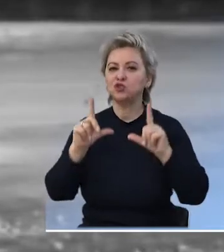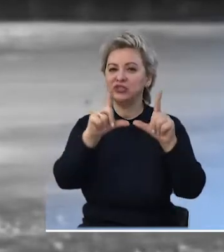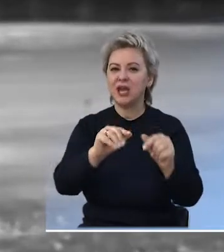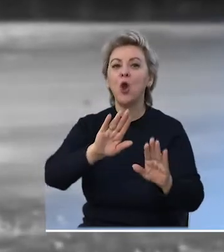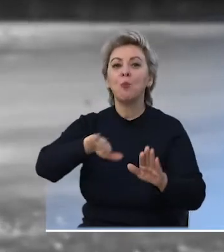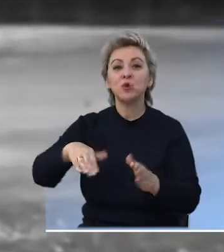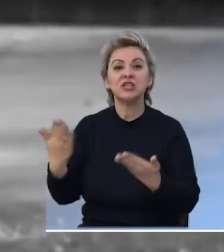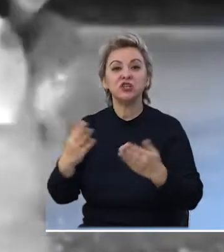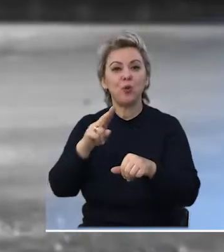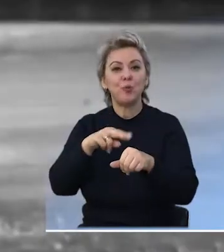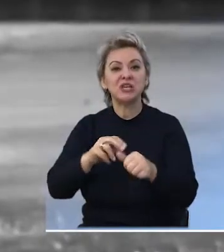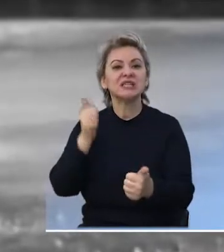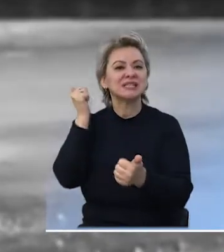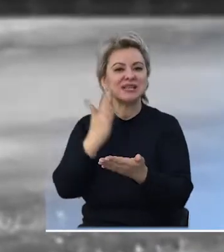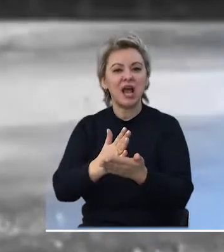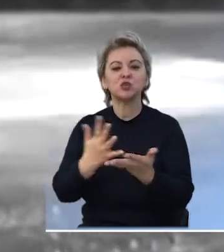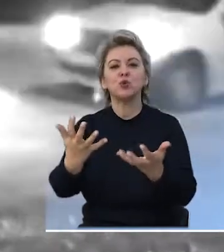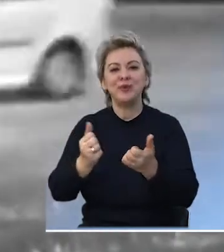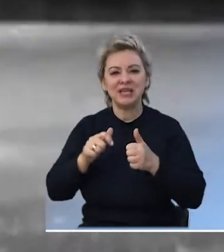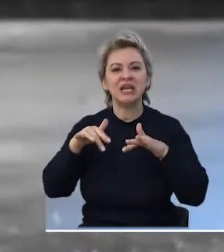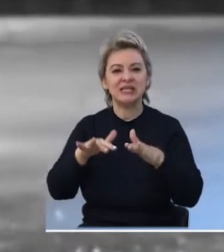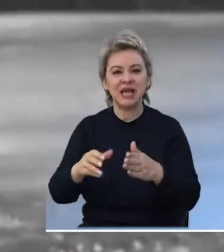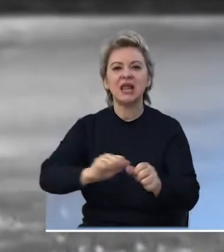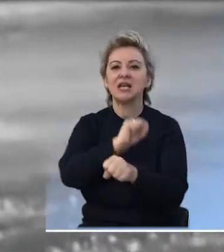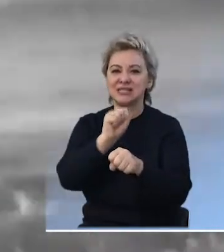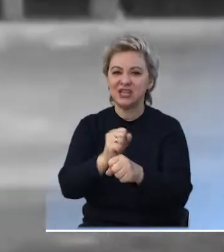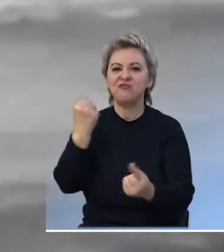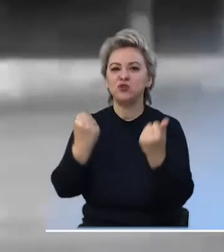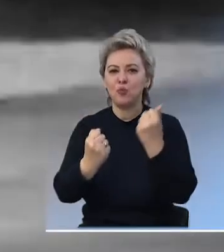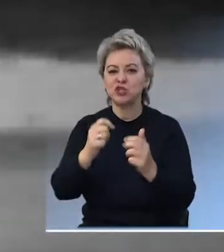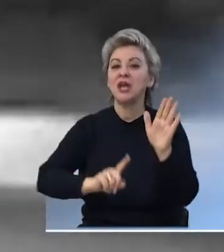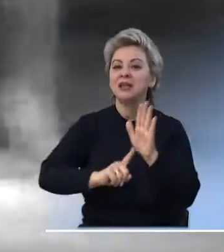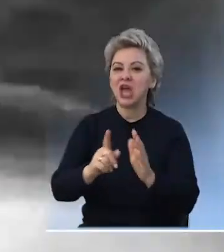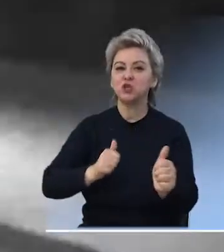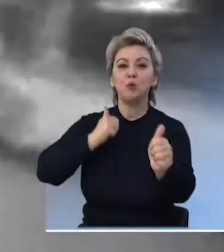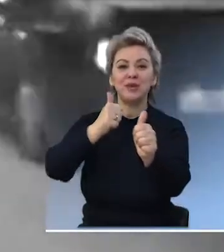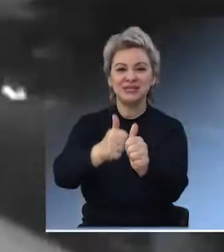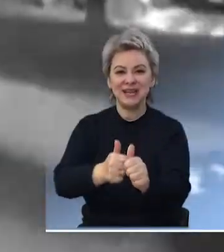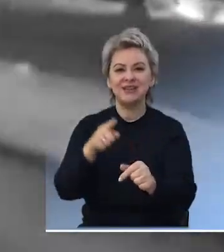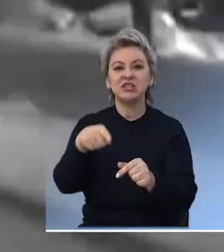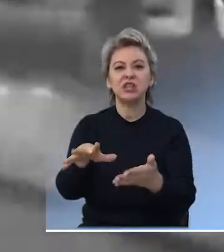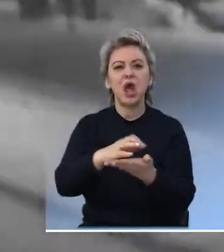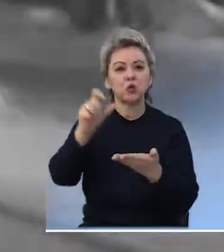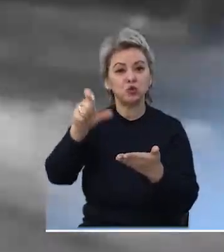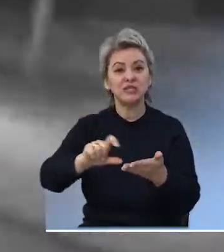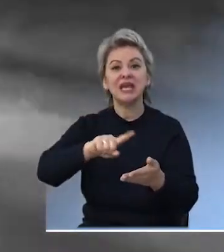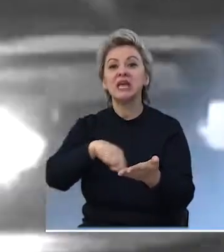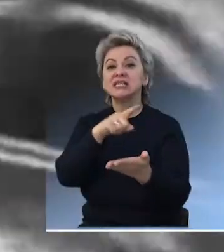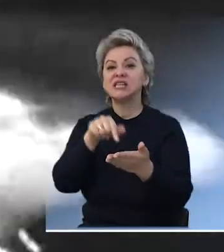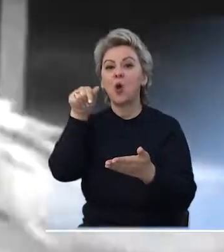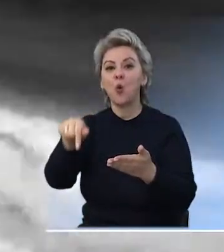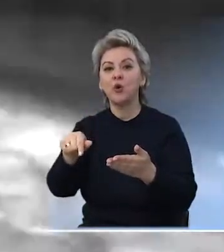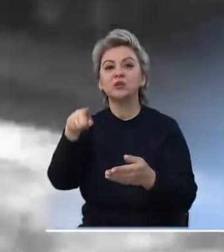продолжил движение, после чего полицейские незамедлительно приняли меры к задержанию автомобиля и начали преследовать нарушителя. Уже за